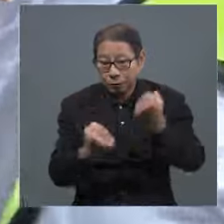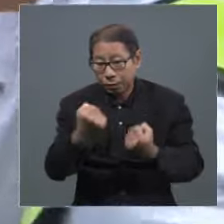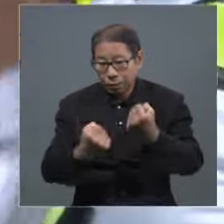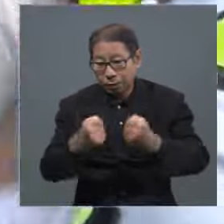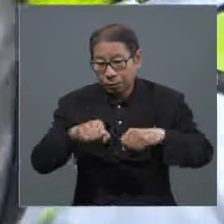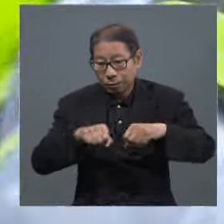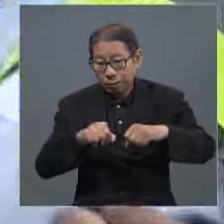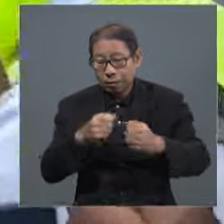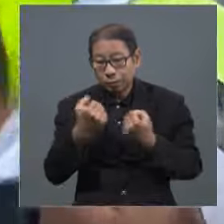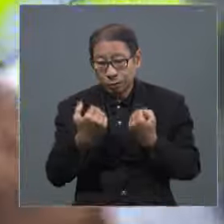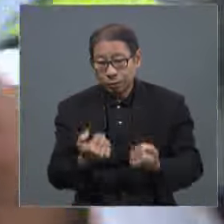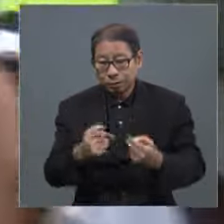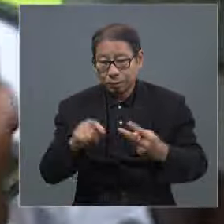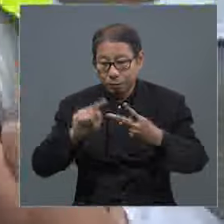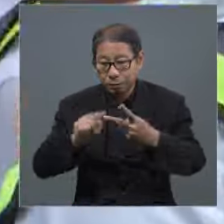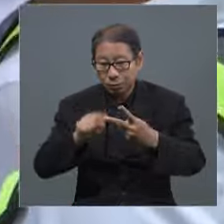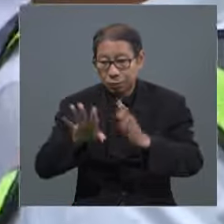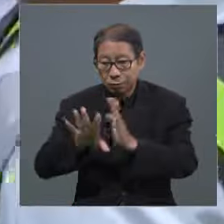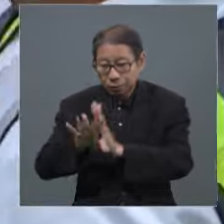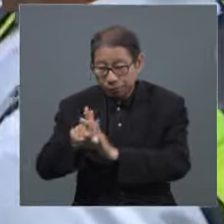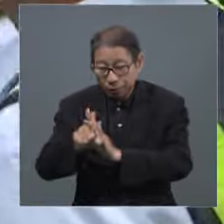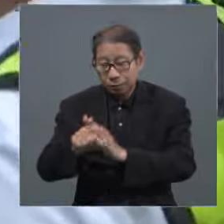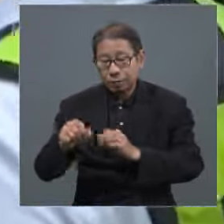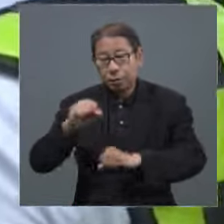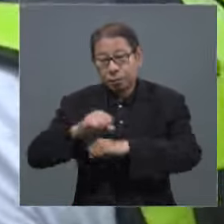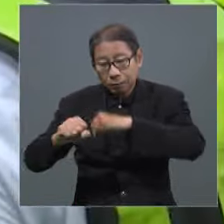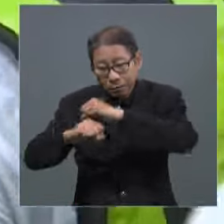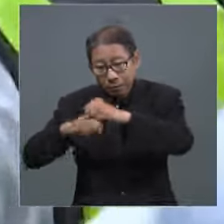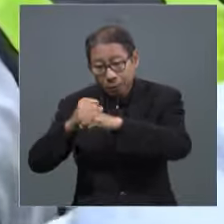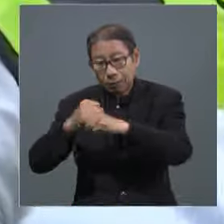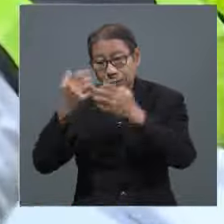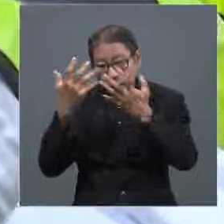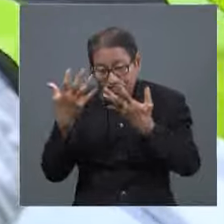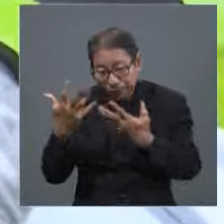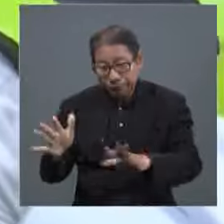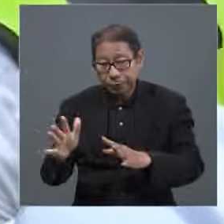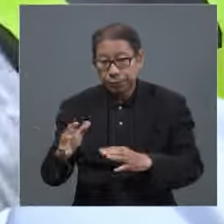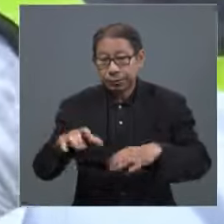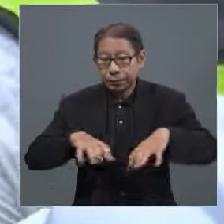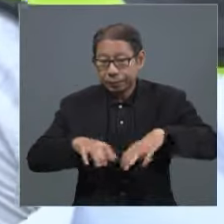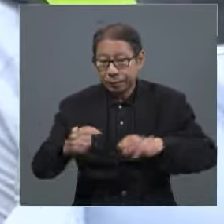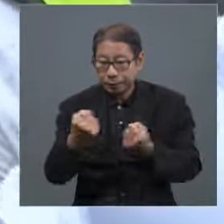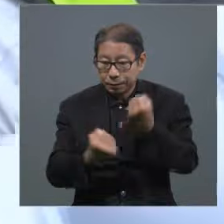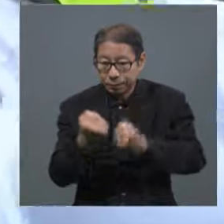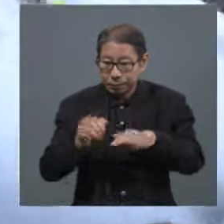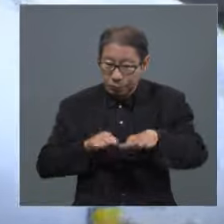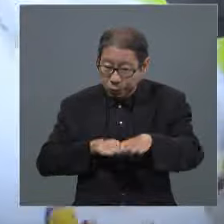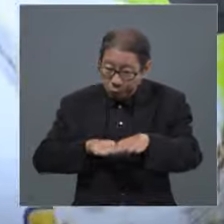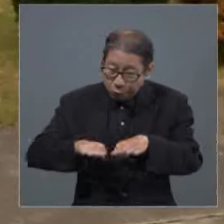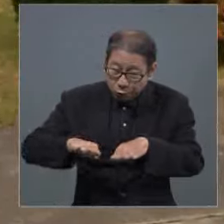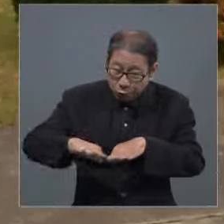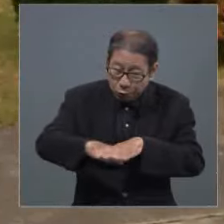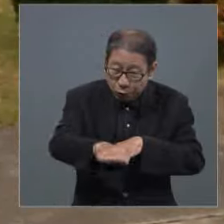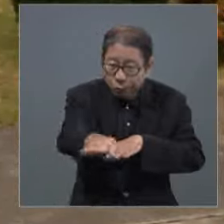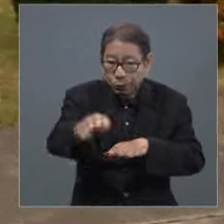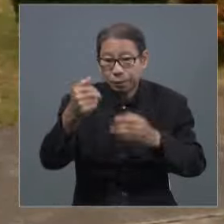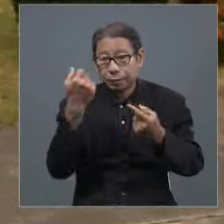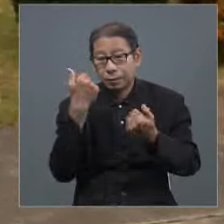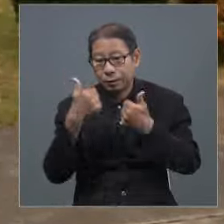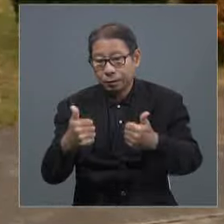ซึ่งที่อุตภเปาตอนนี้มีโครงการจะสร้างสนามแข่งรถอยู่แล้วเพราะฉะนั้นเป็นไปได้นะครับที่จะจัดแข่งได้ตามมาตรฐานของ FIA ในขณะ